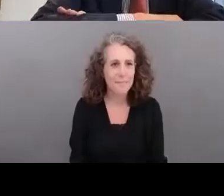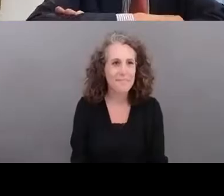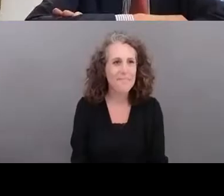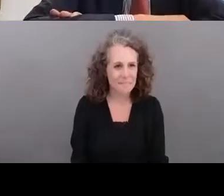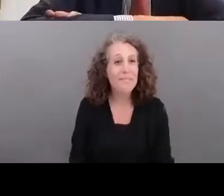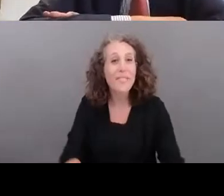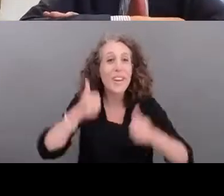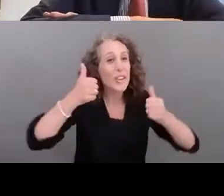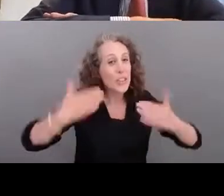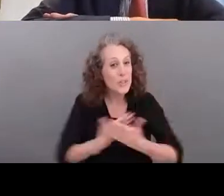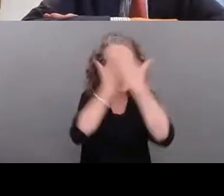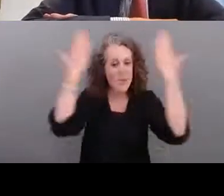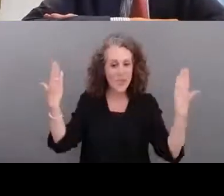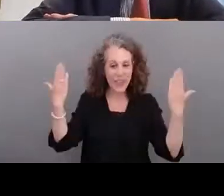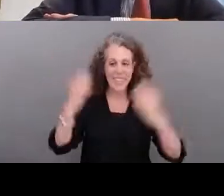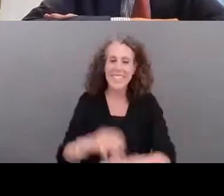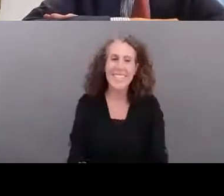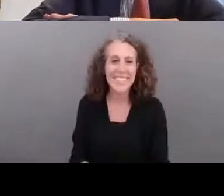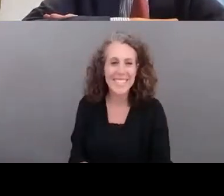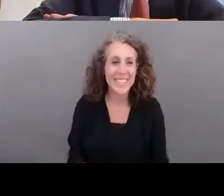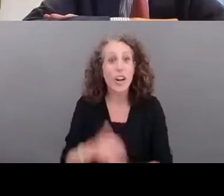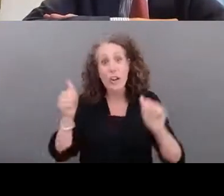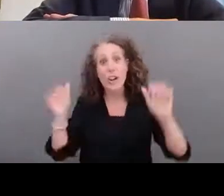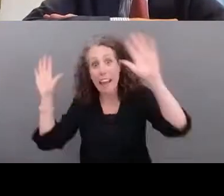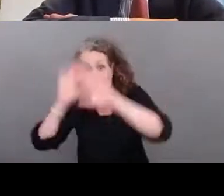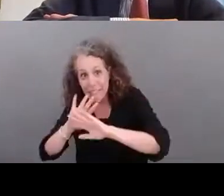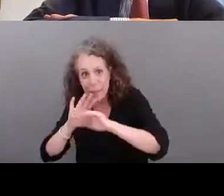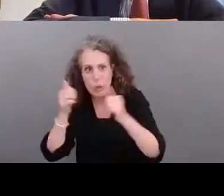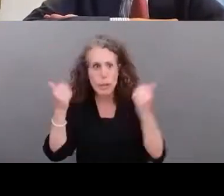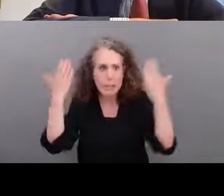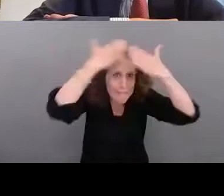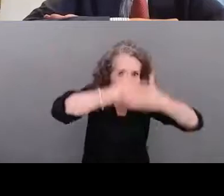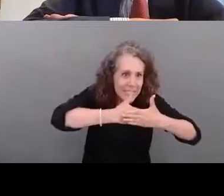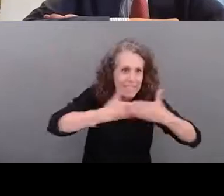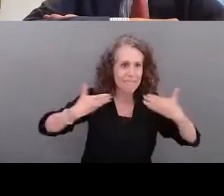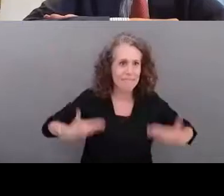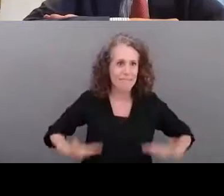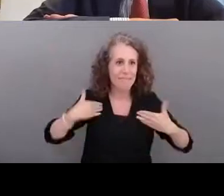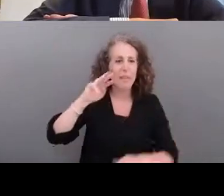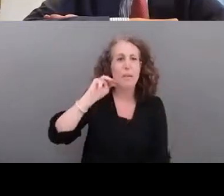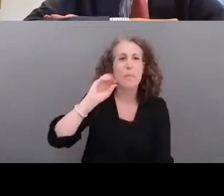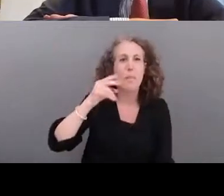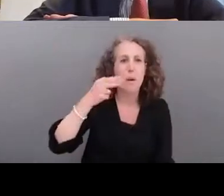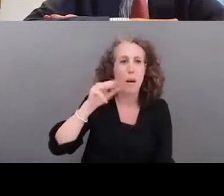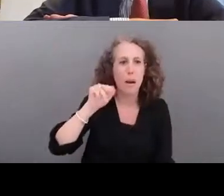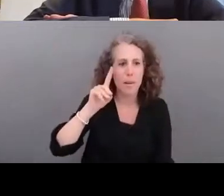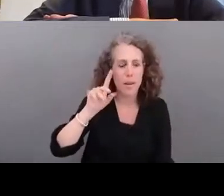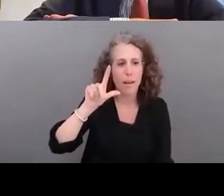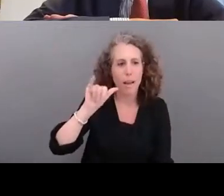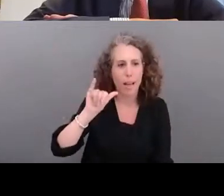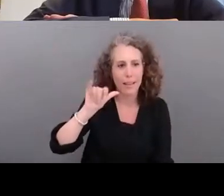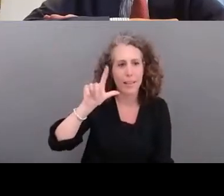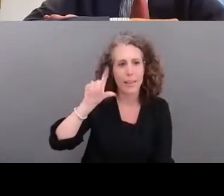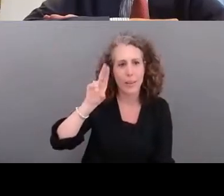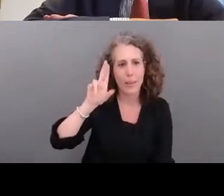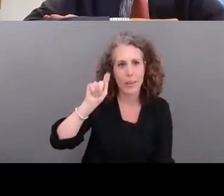Good morning. Bien, bien le bonjour. Je m'appelle Mohamed Ali Lotfi, je suis